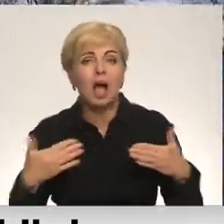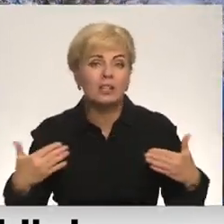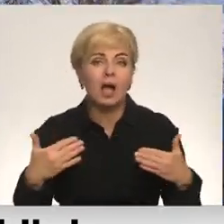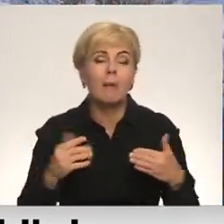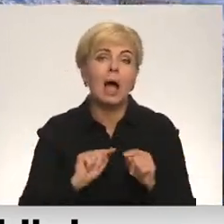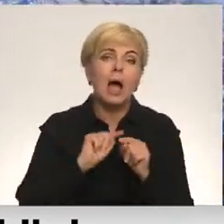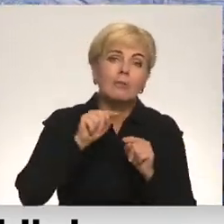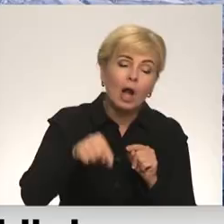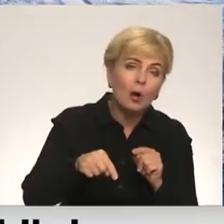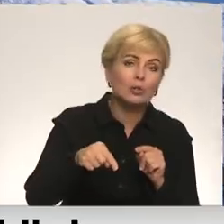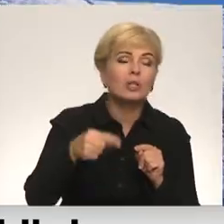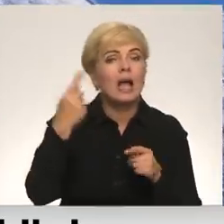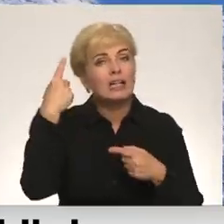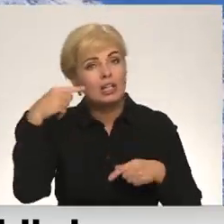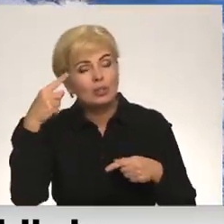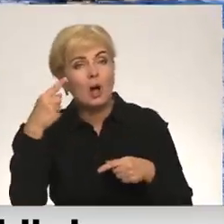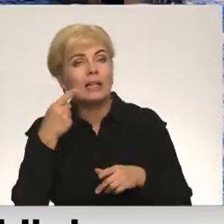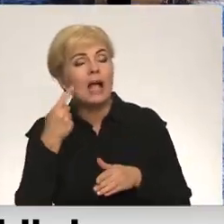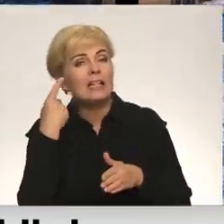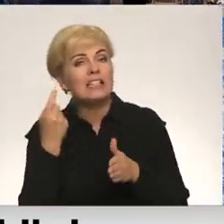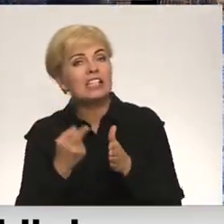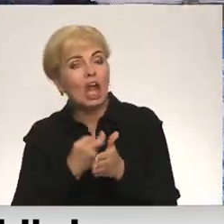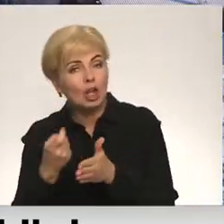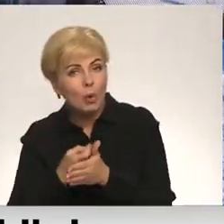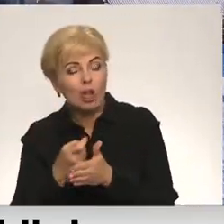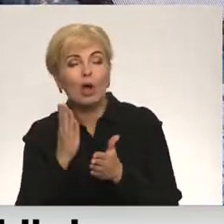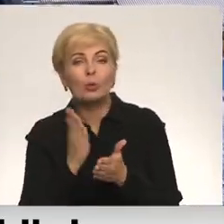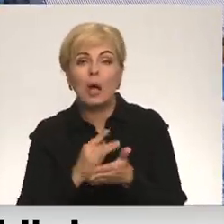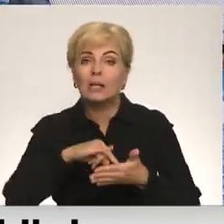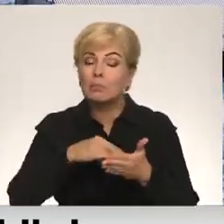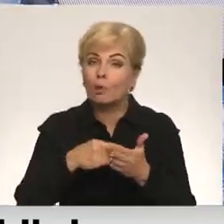joslām, interaktīvu un izzinumušu. Šobrīd vēl notiek projekta